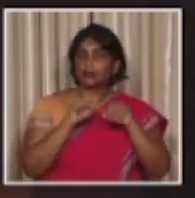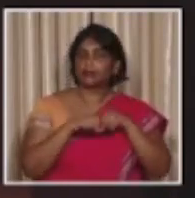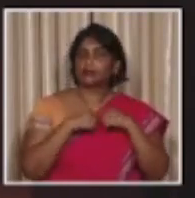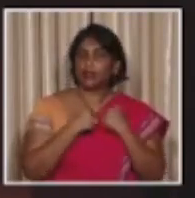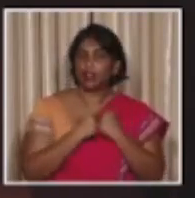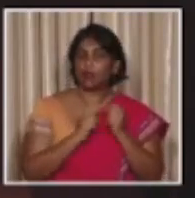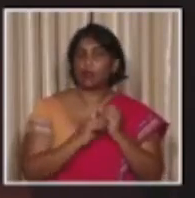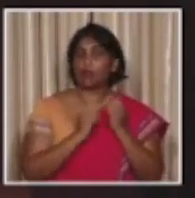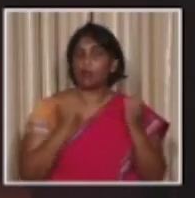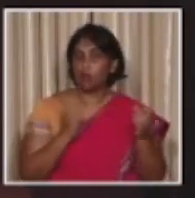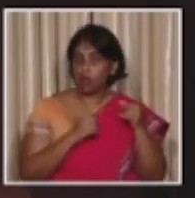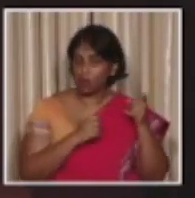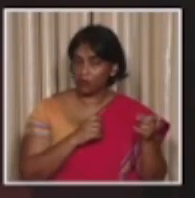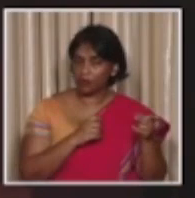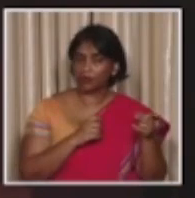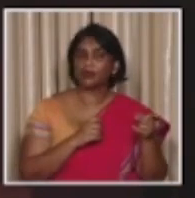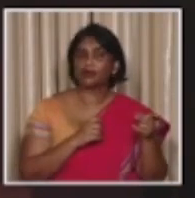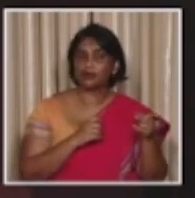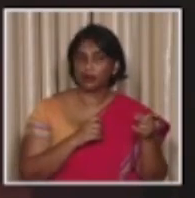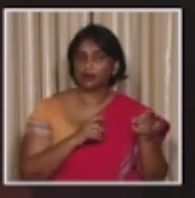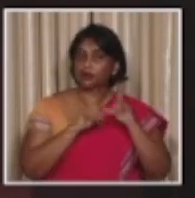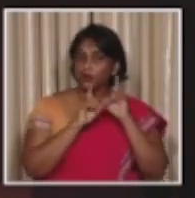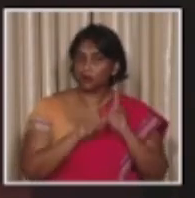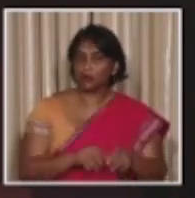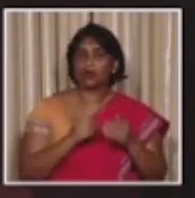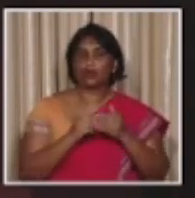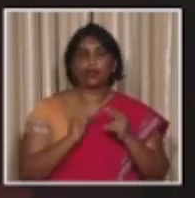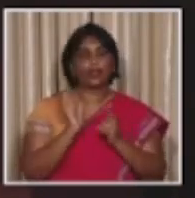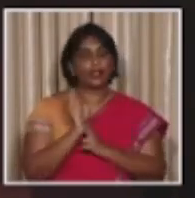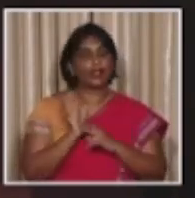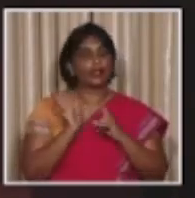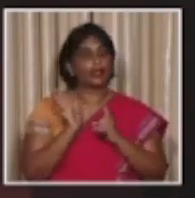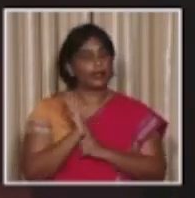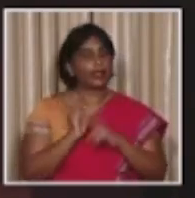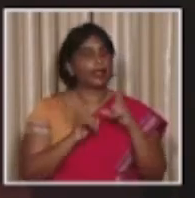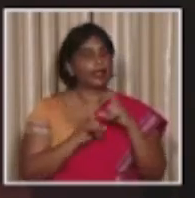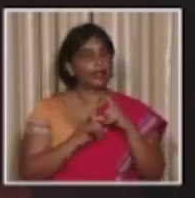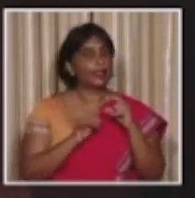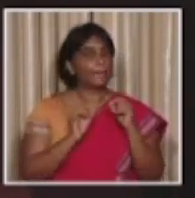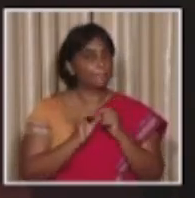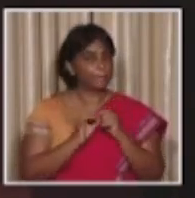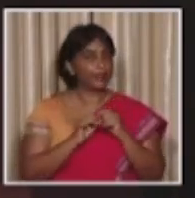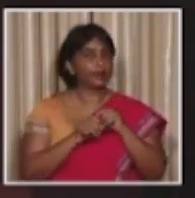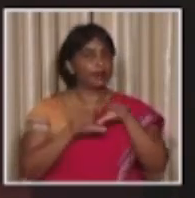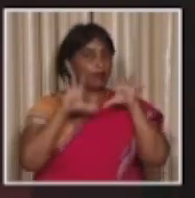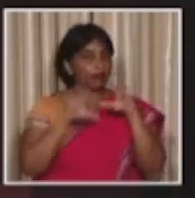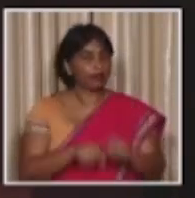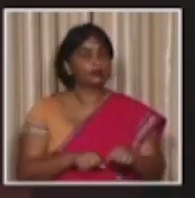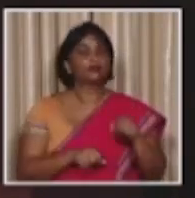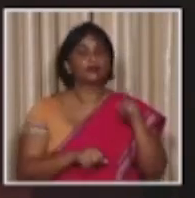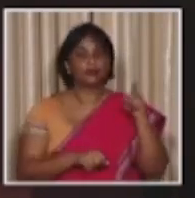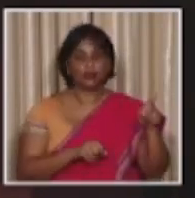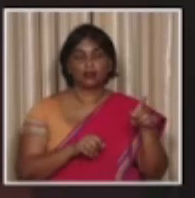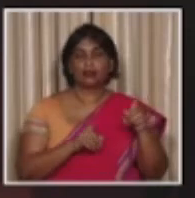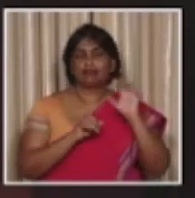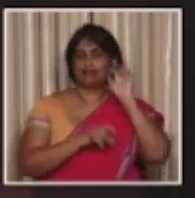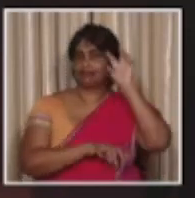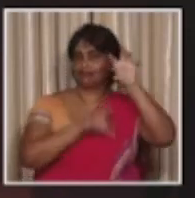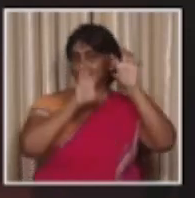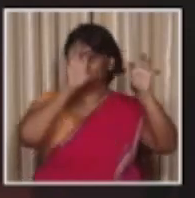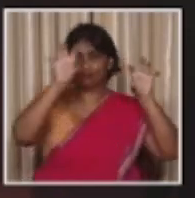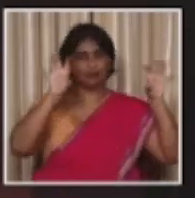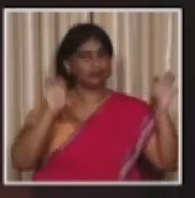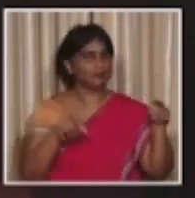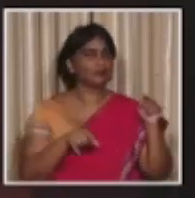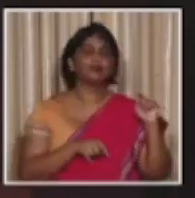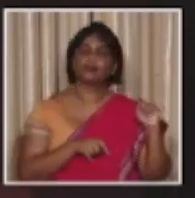පොළොන්නරුව කන්ඩෙන්ස් මිල්ක් ෆැක්ටරි ඒ වගේම NLDB ෆාම්ස් 30ක් මැණික්පාලම බෝපත්තලාව